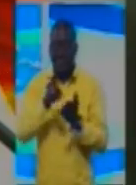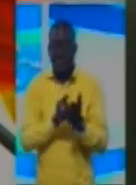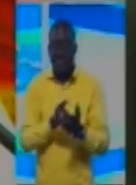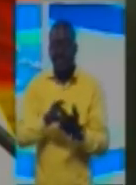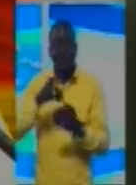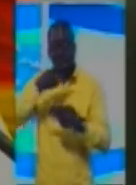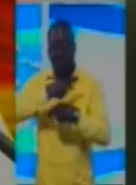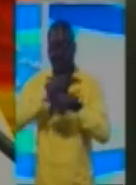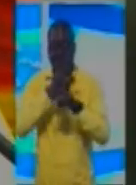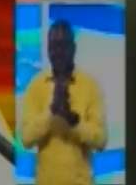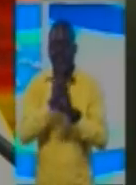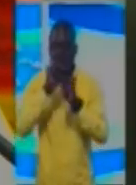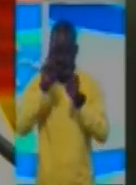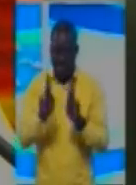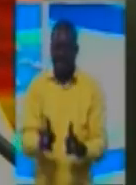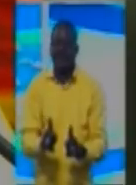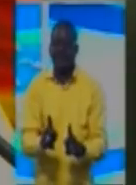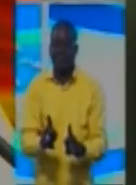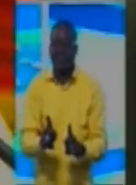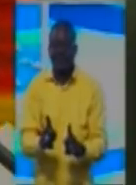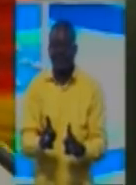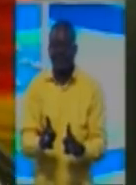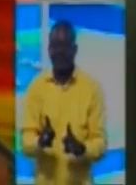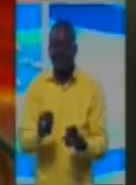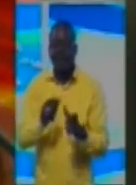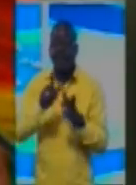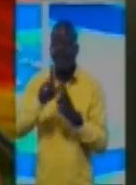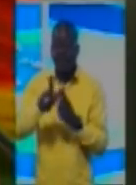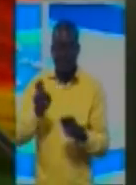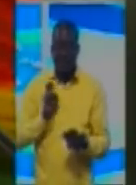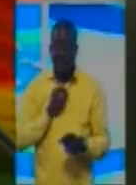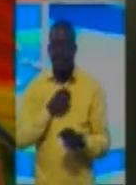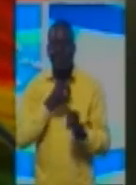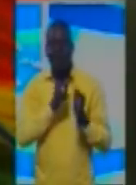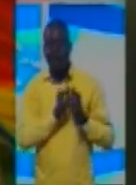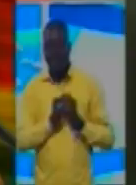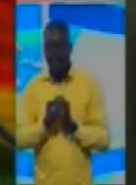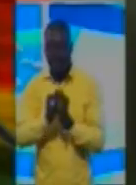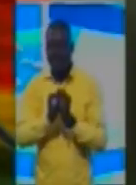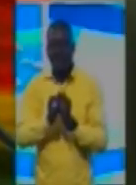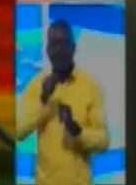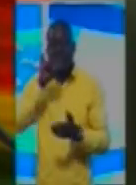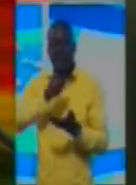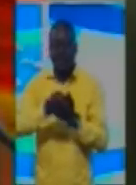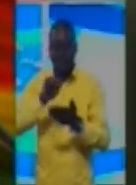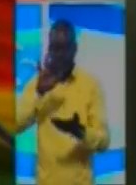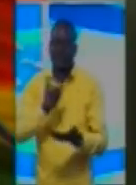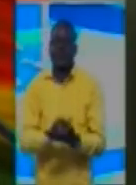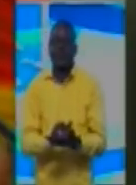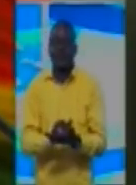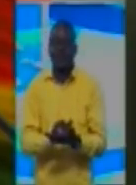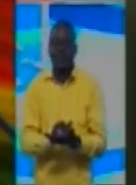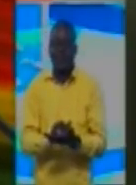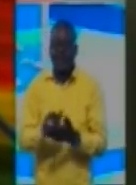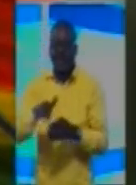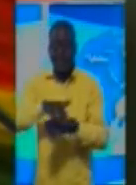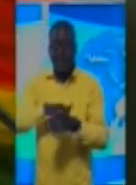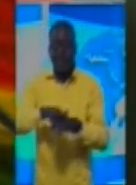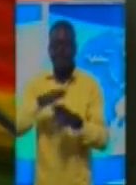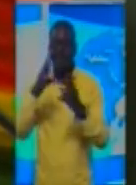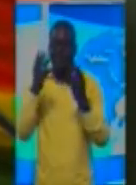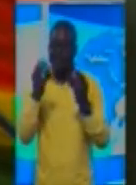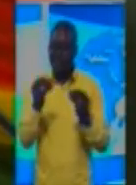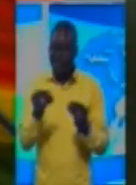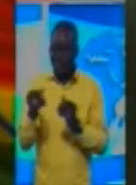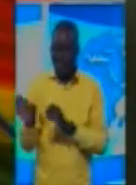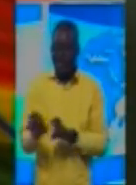des personnes. Alors, si nous nous accordons sur ces constats et non sur la solution qui a